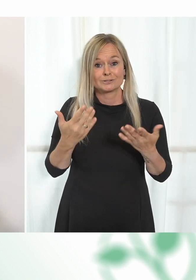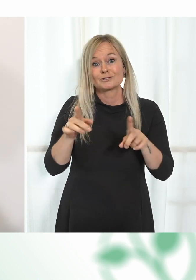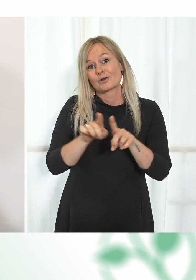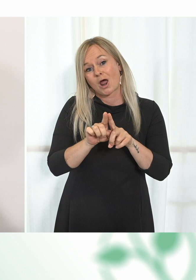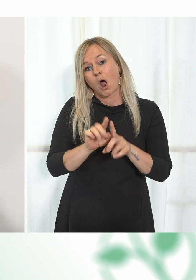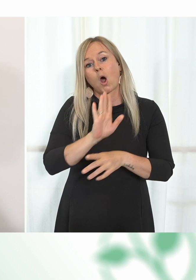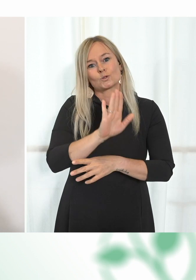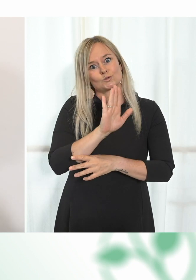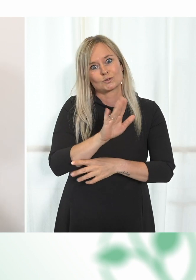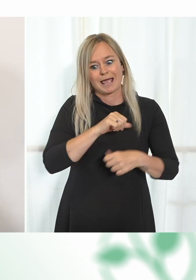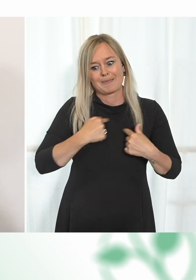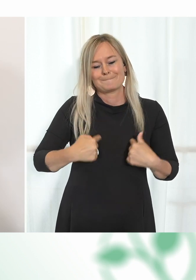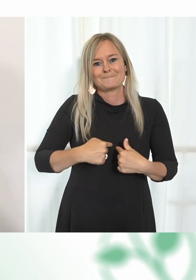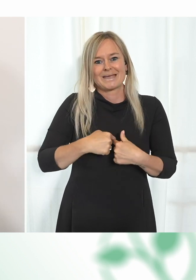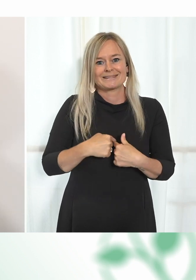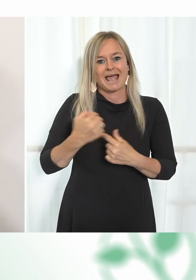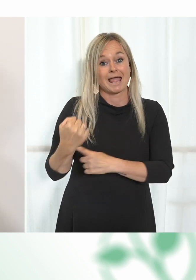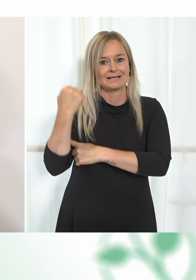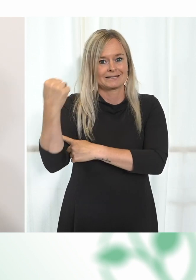deinem wunderbaren Medaillengewinn bei der